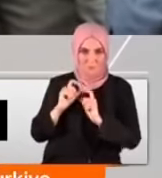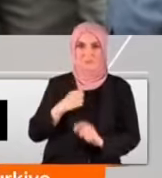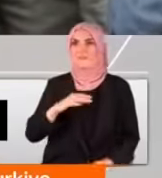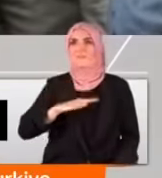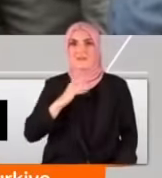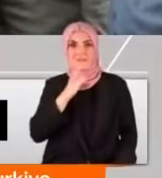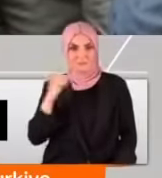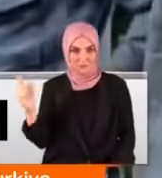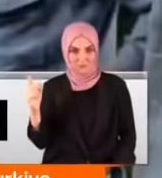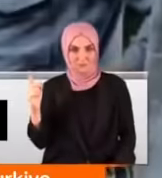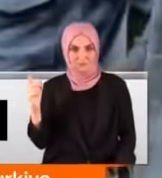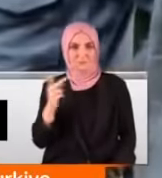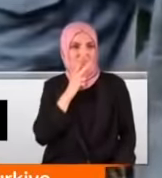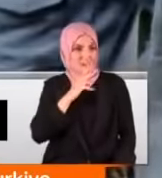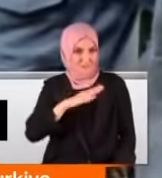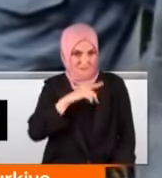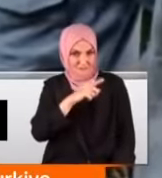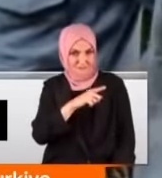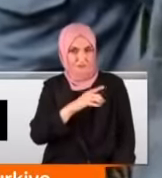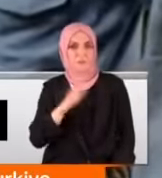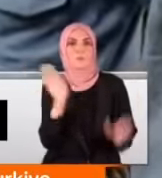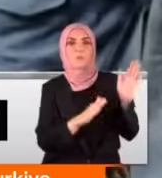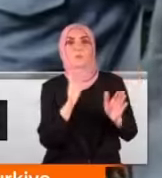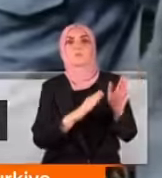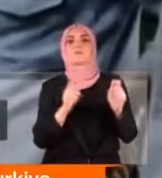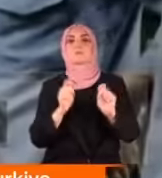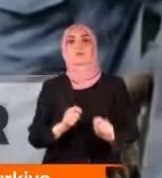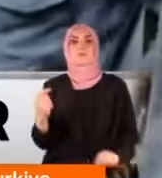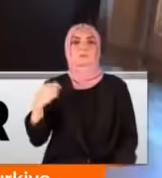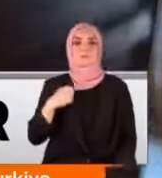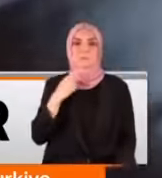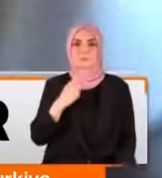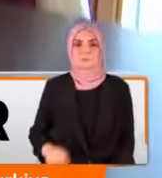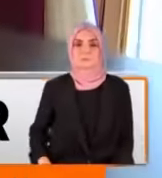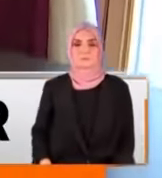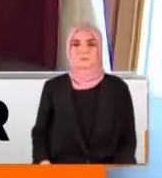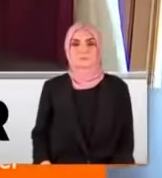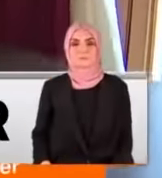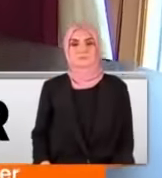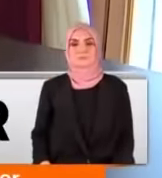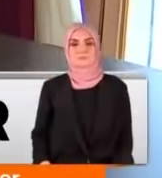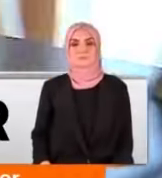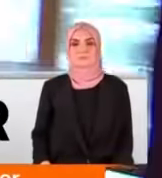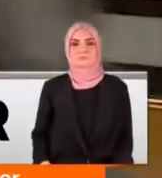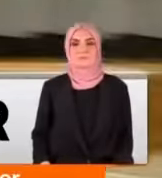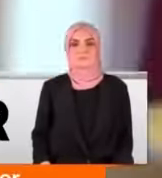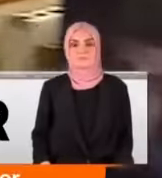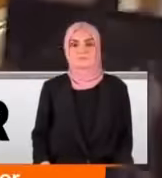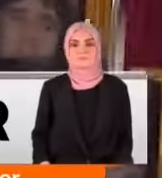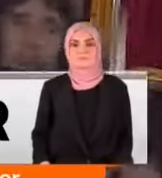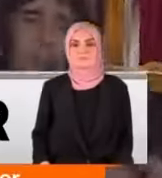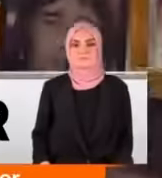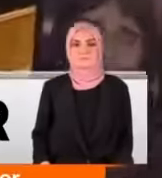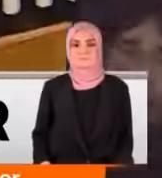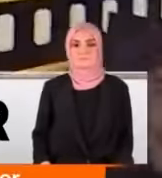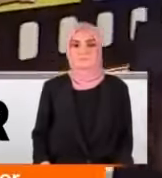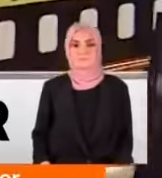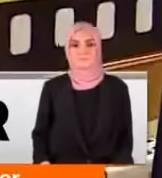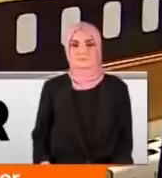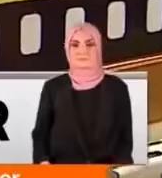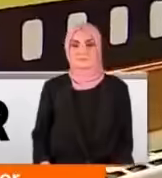deyip tokatlıyorlardı beni. Mahmut Hoca yasak etmedi mi ulan? Neler oluyor hayatta? Yine